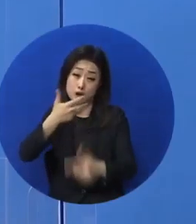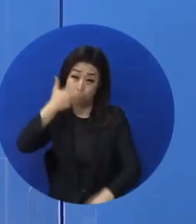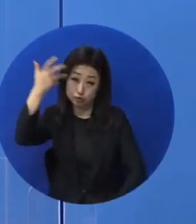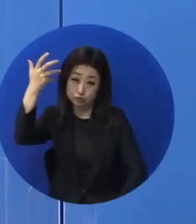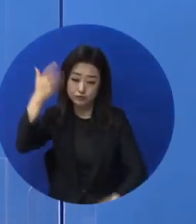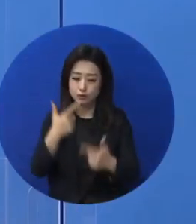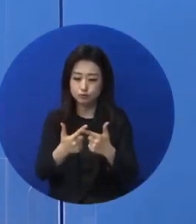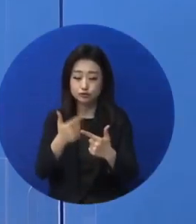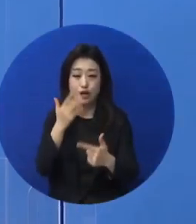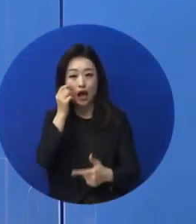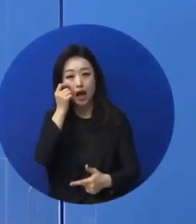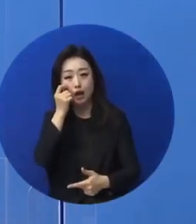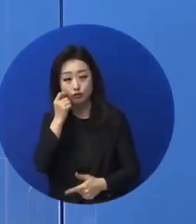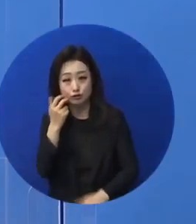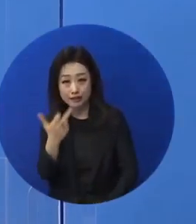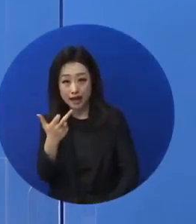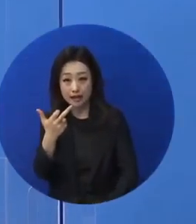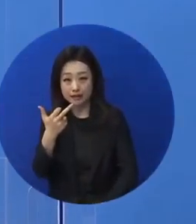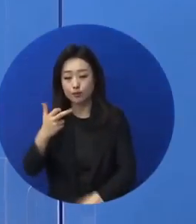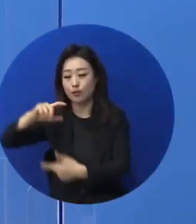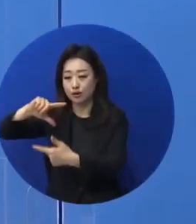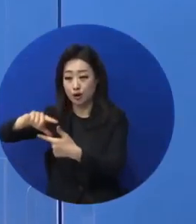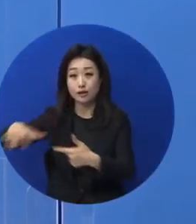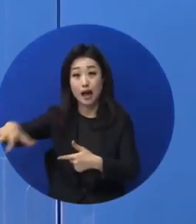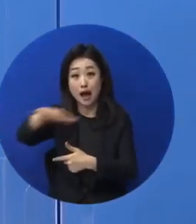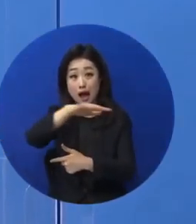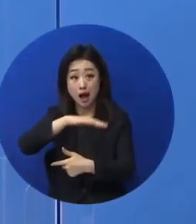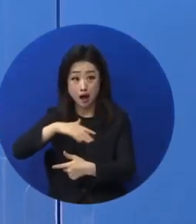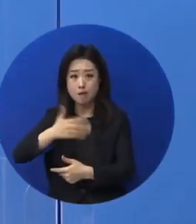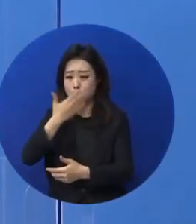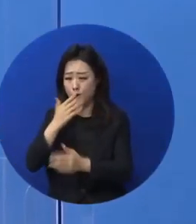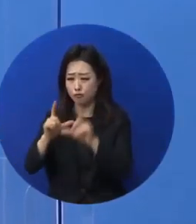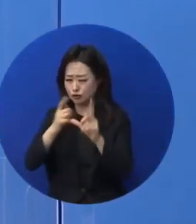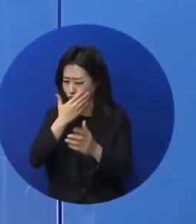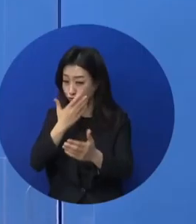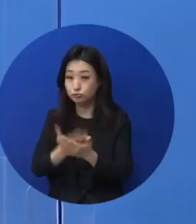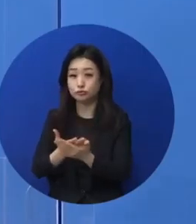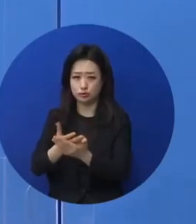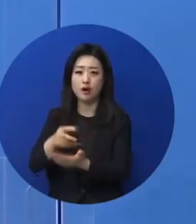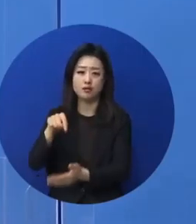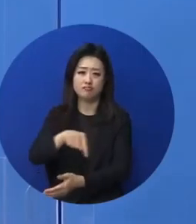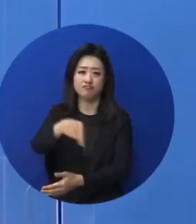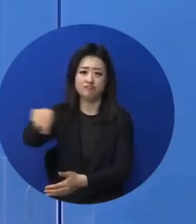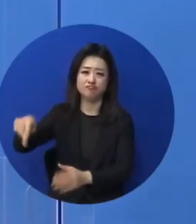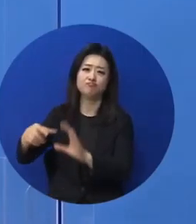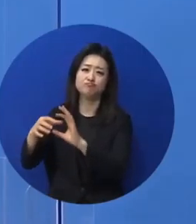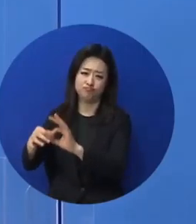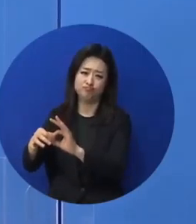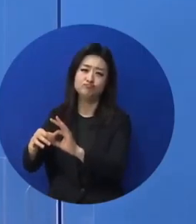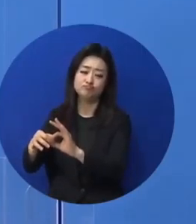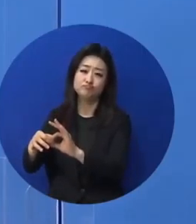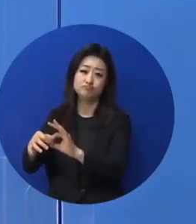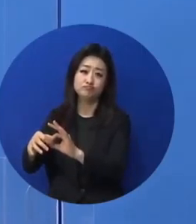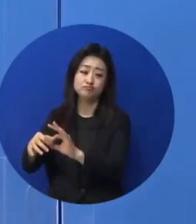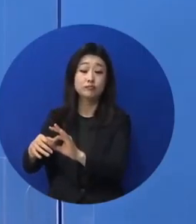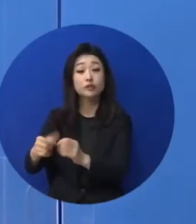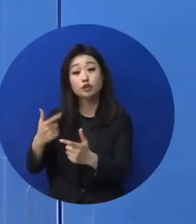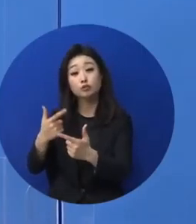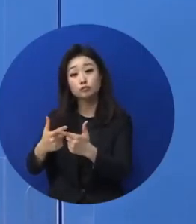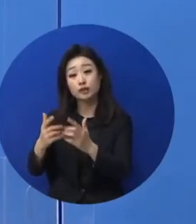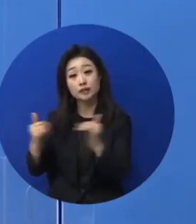전체 경제의 미래가 걸린 그런 생존 수단의 문제이기도 합니다. 근데 이게 지금 부산